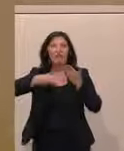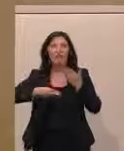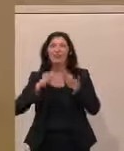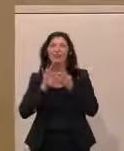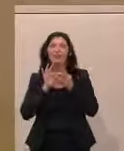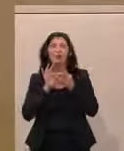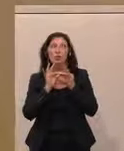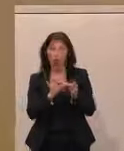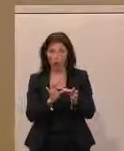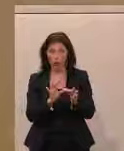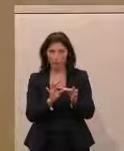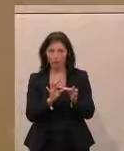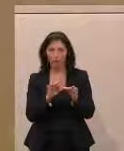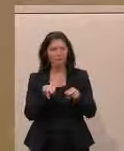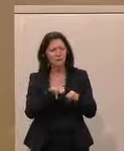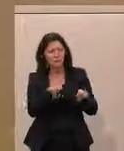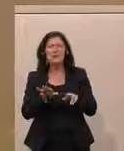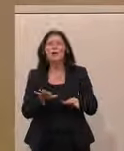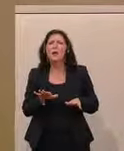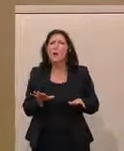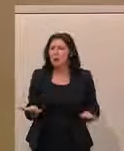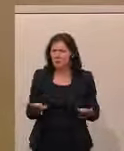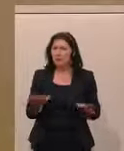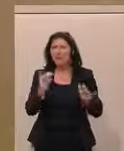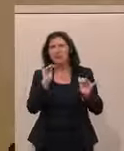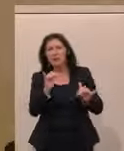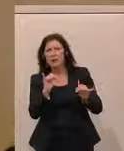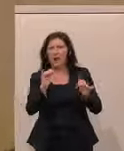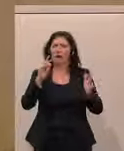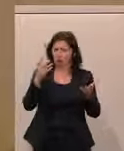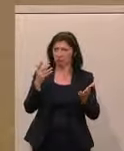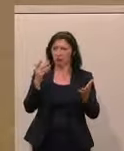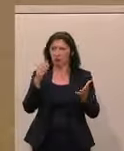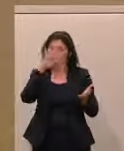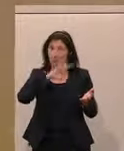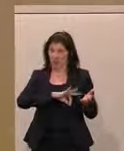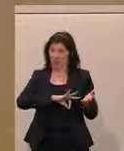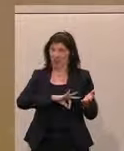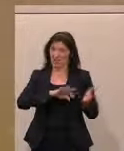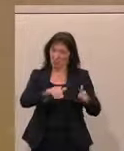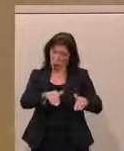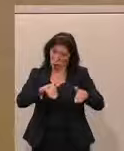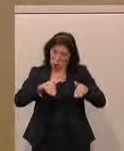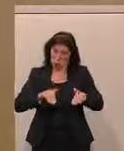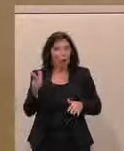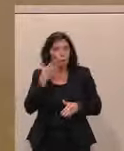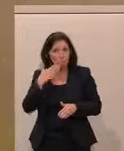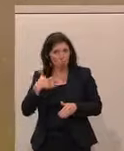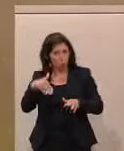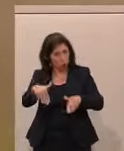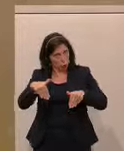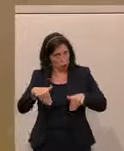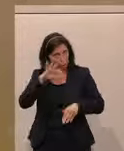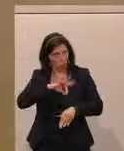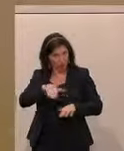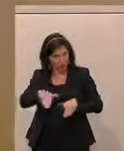Nun, das Ibiza-Video gebe durchaus einen sachlichen Anlass, von der einmal eingegangenen Verpflichtung zurücktreten zu wollen.